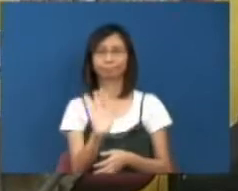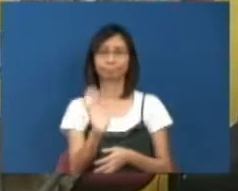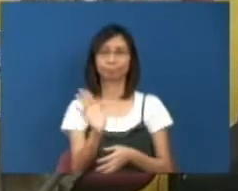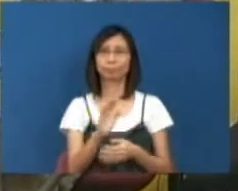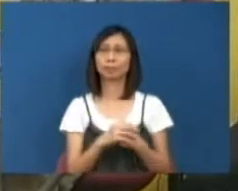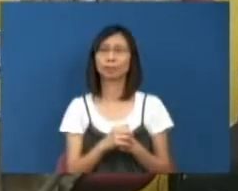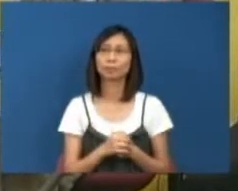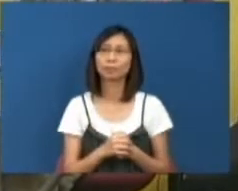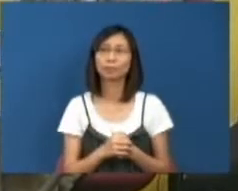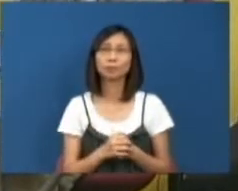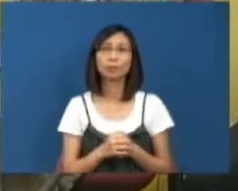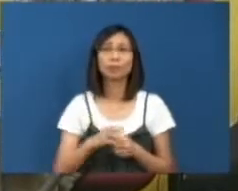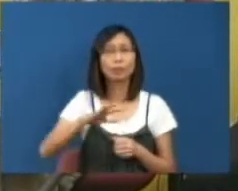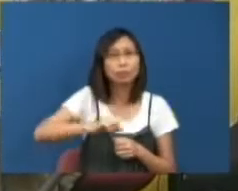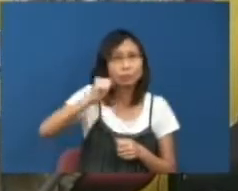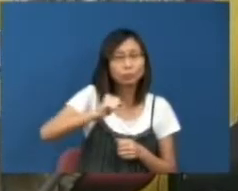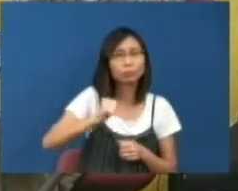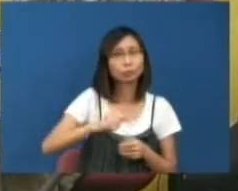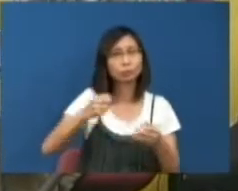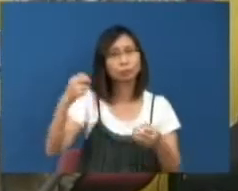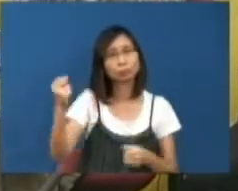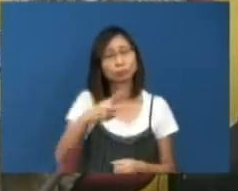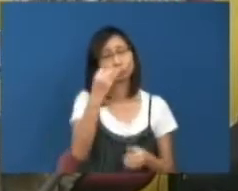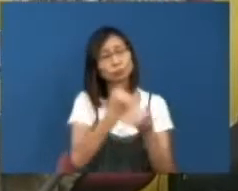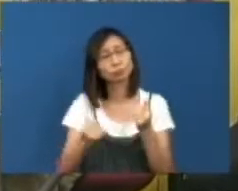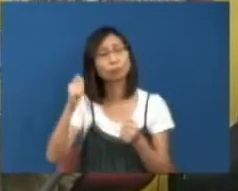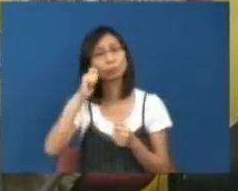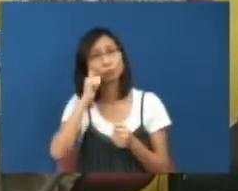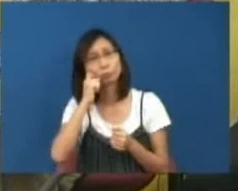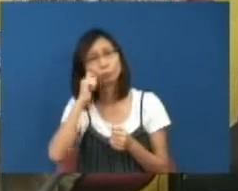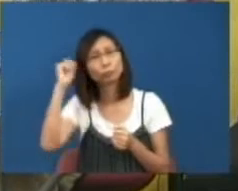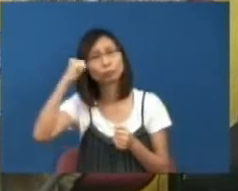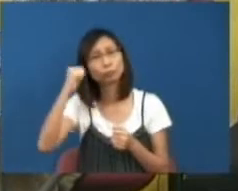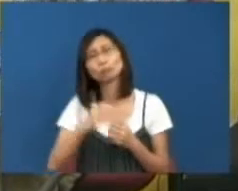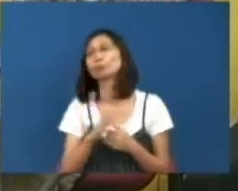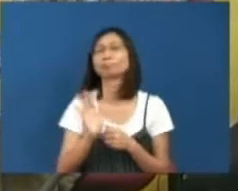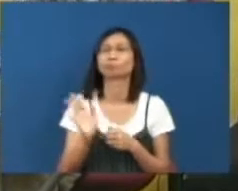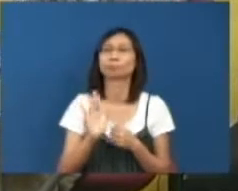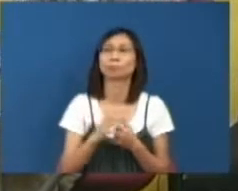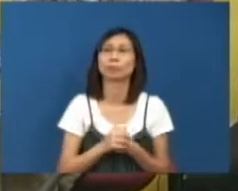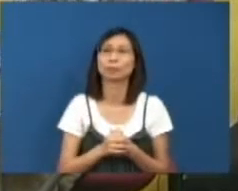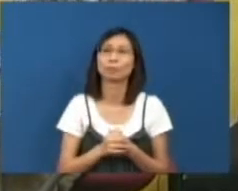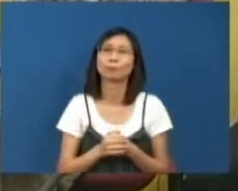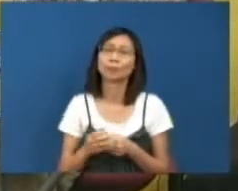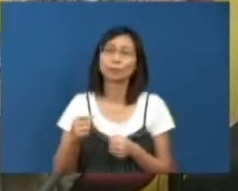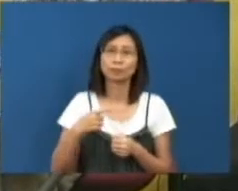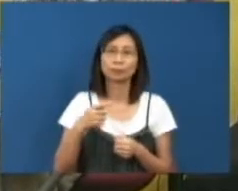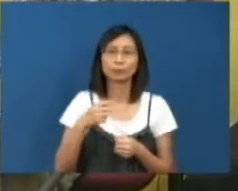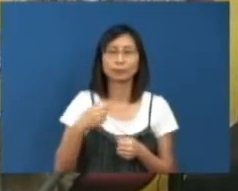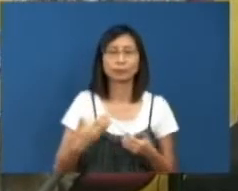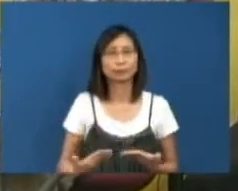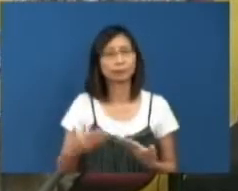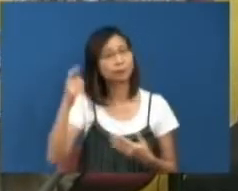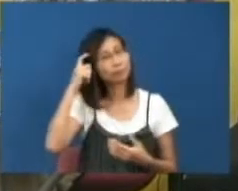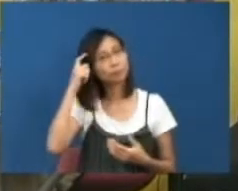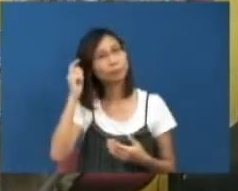啲再生能源，因為佢知道咧而家暫時啊投放喺再生能源嘅投資咧係收